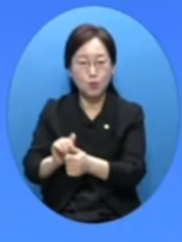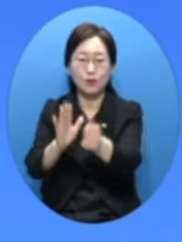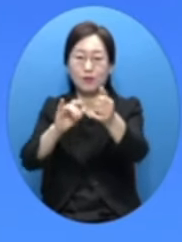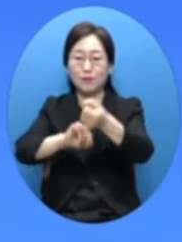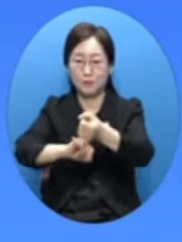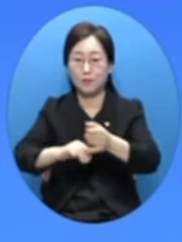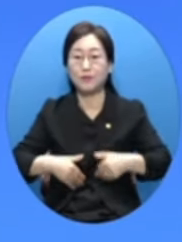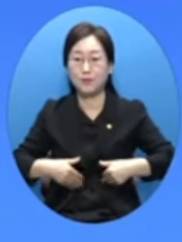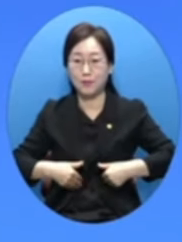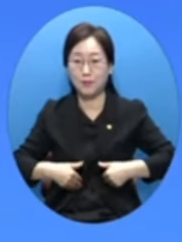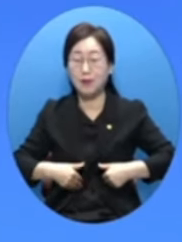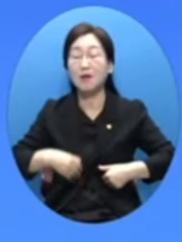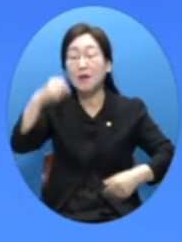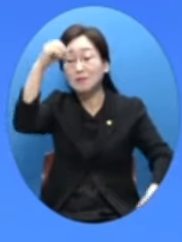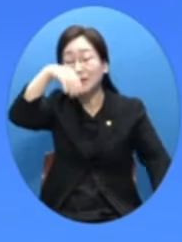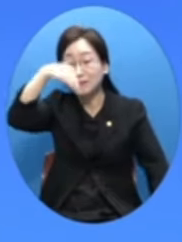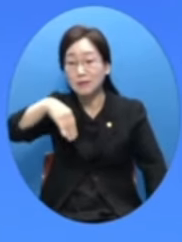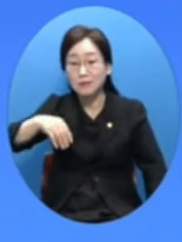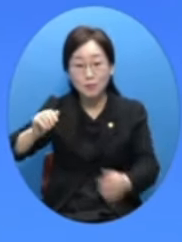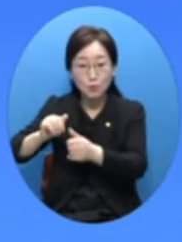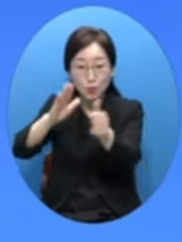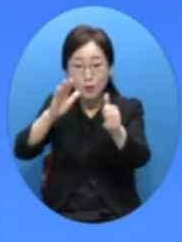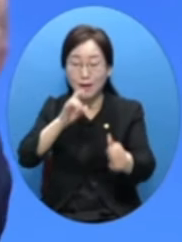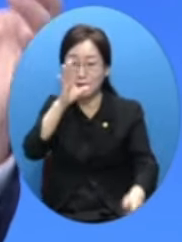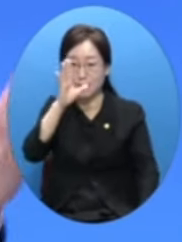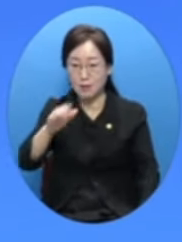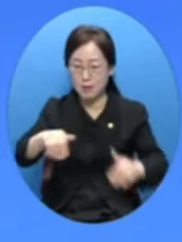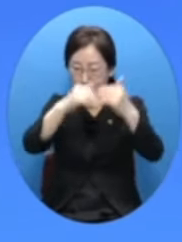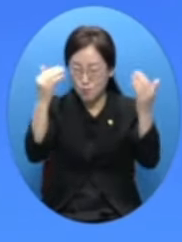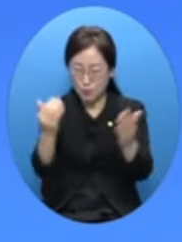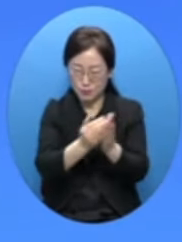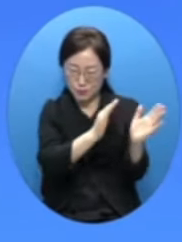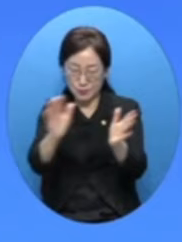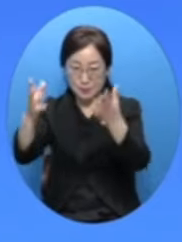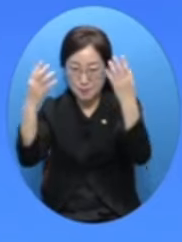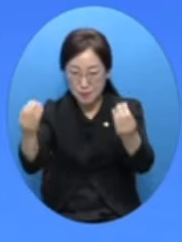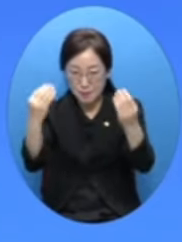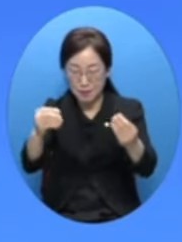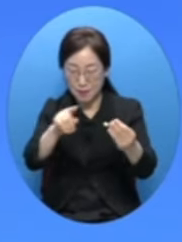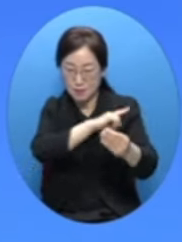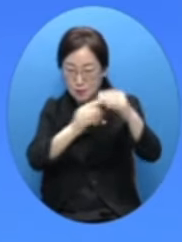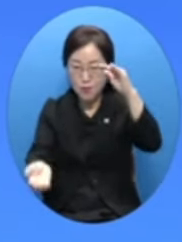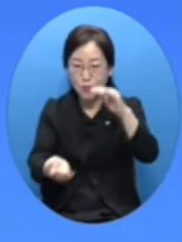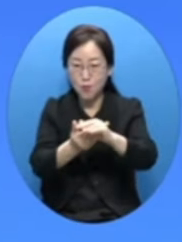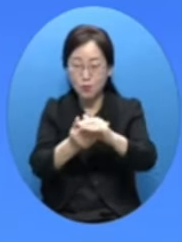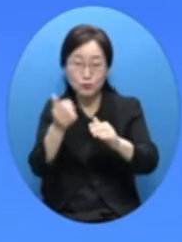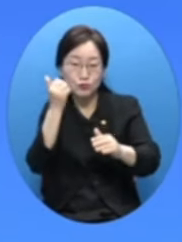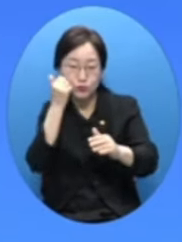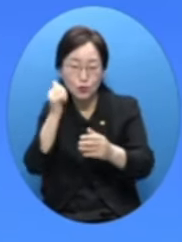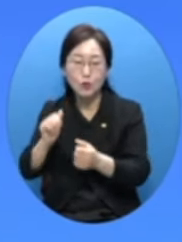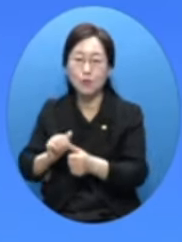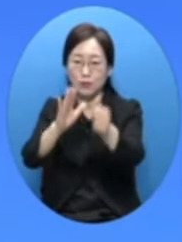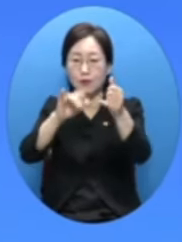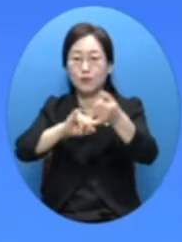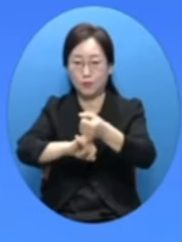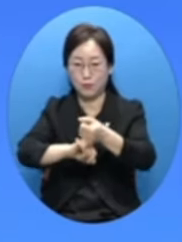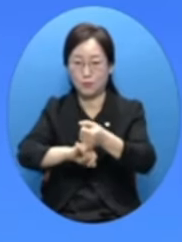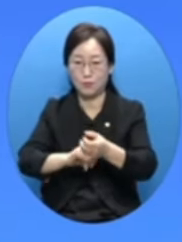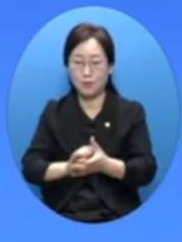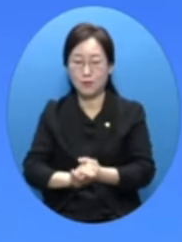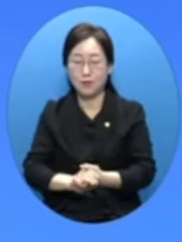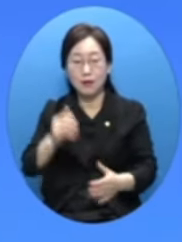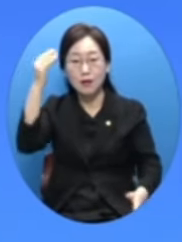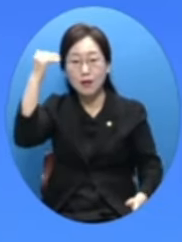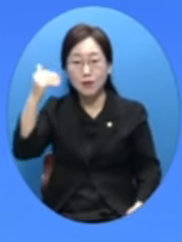것입니다. 아무나 선교사로 보내면 안 됩니다. 모든 면에 갖춰진 최고의 사람이 선교사로 나가야 되는 것입니다. 우리